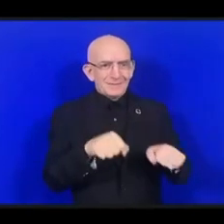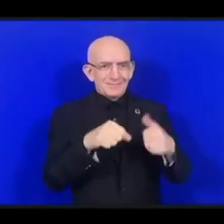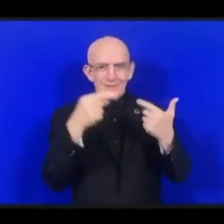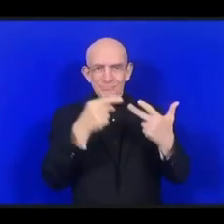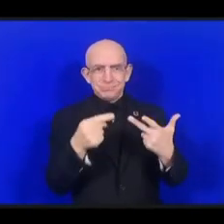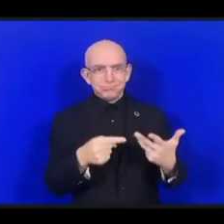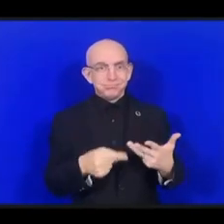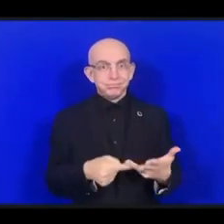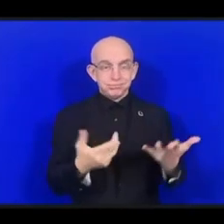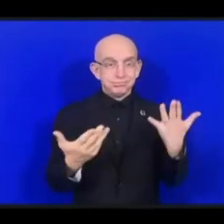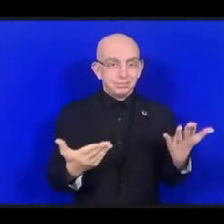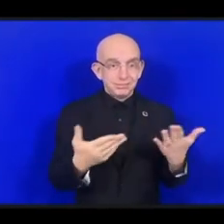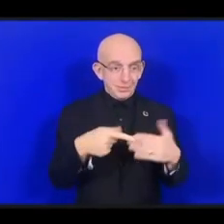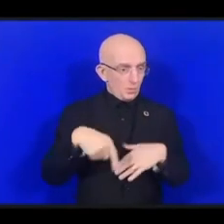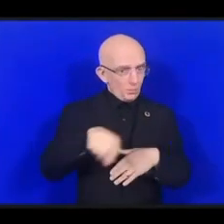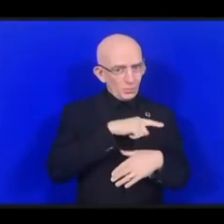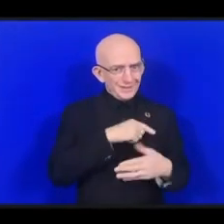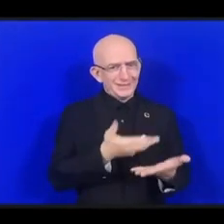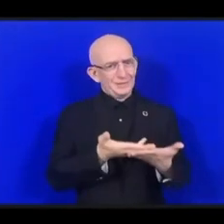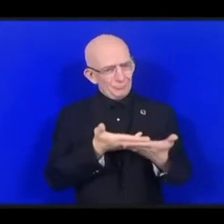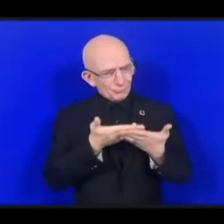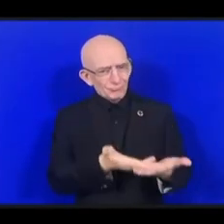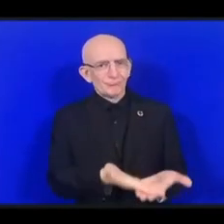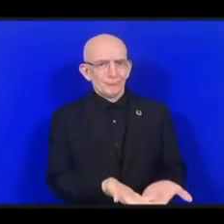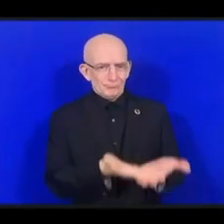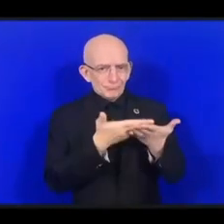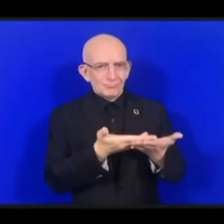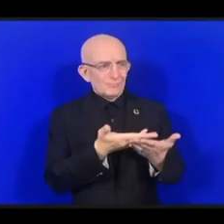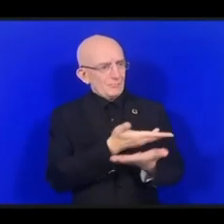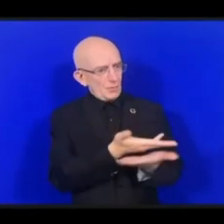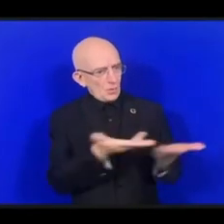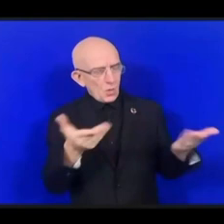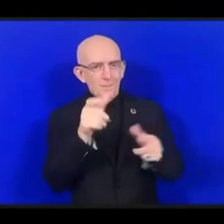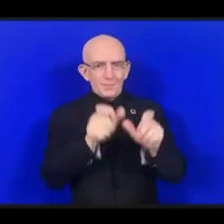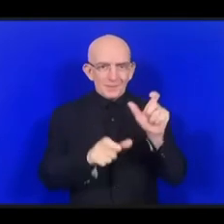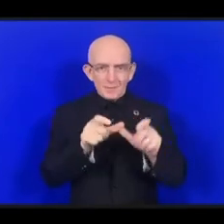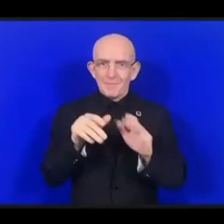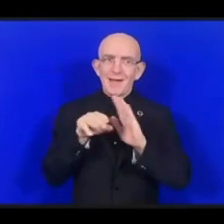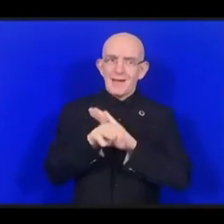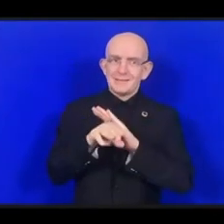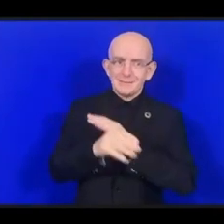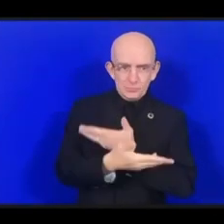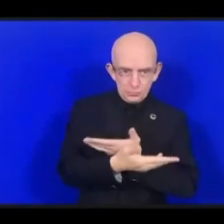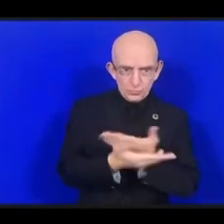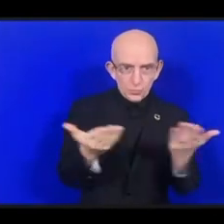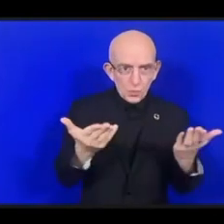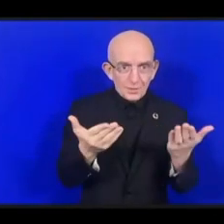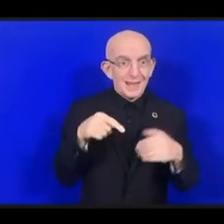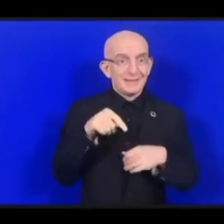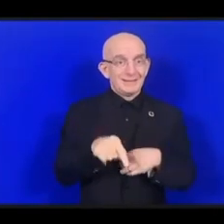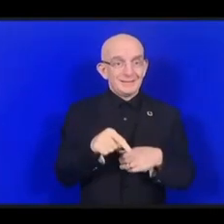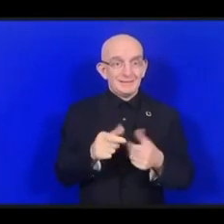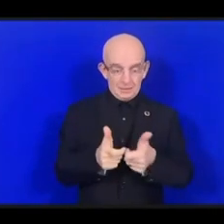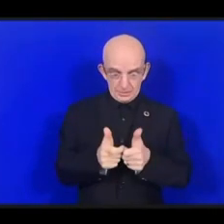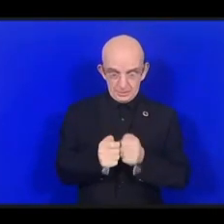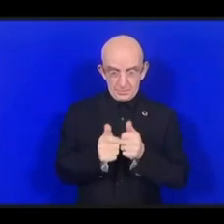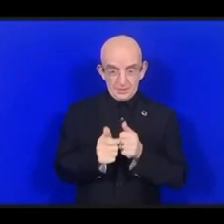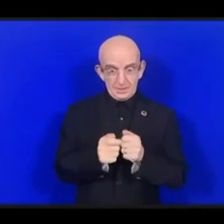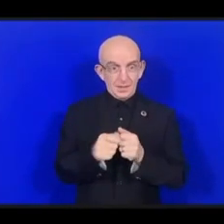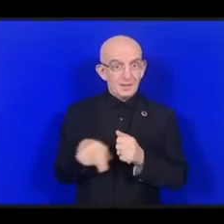Rakuten mobile nous nous faisons les défenseurs de la démocratisation de l'industrie des